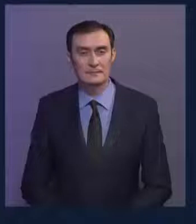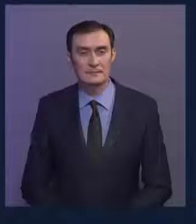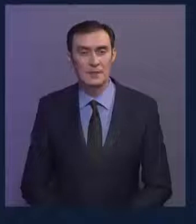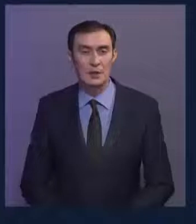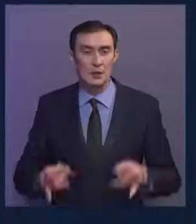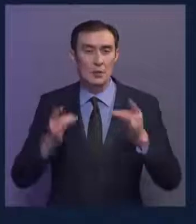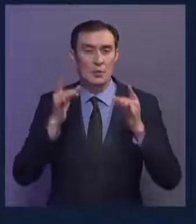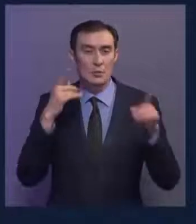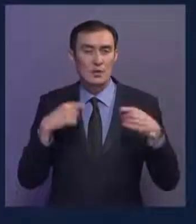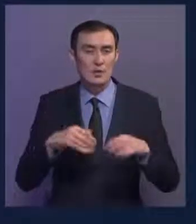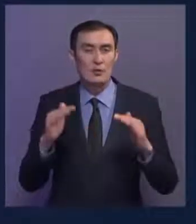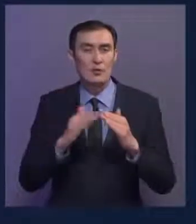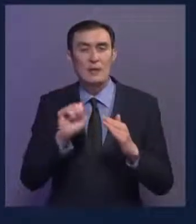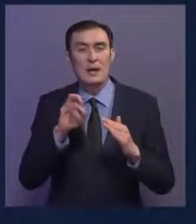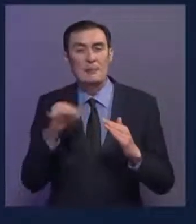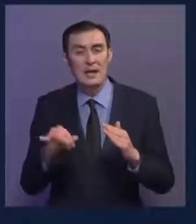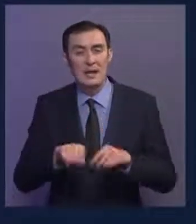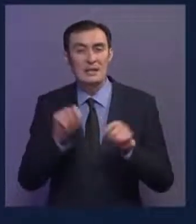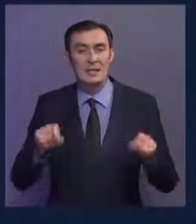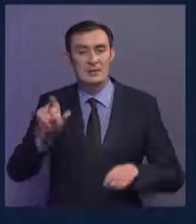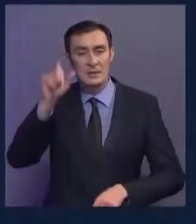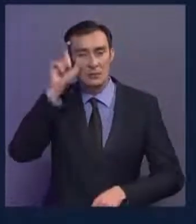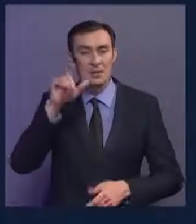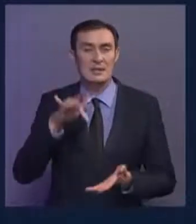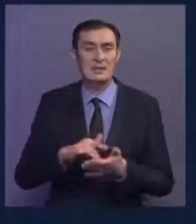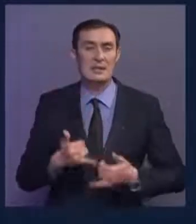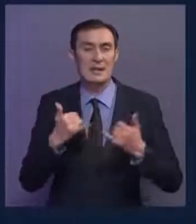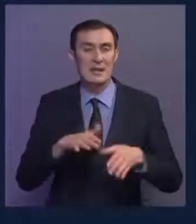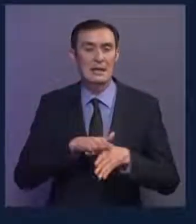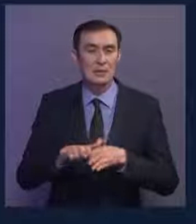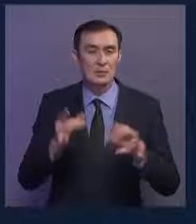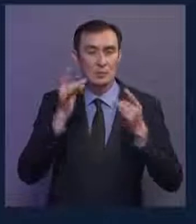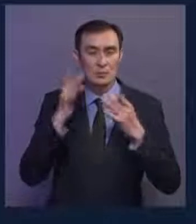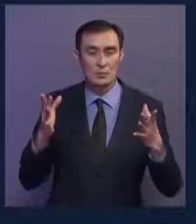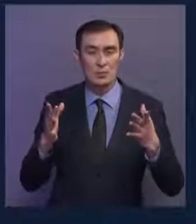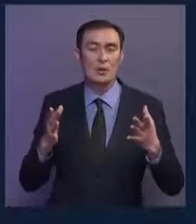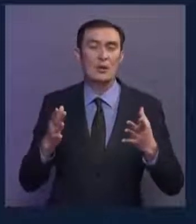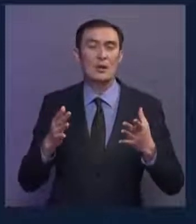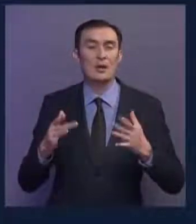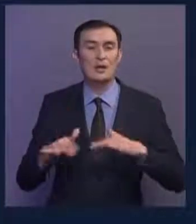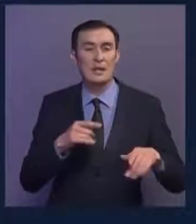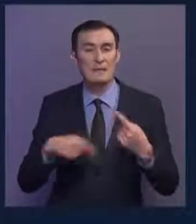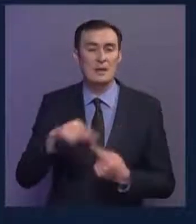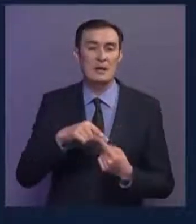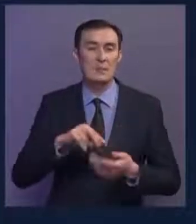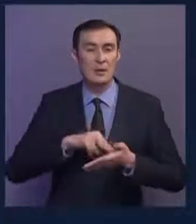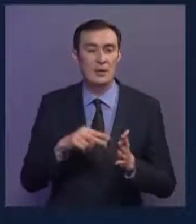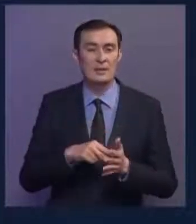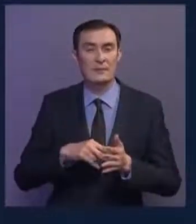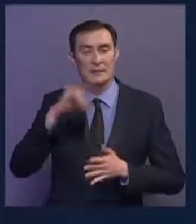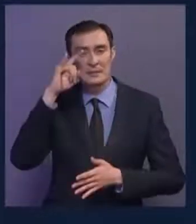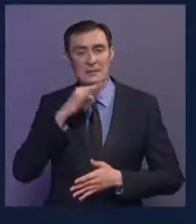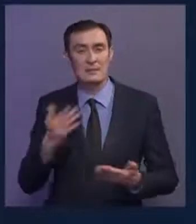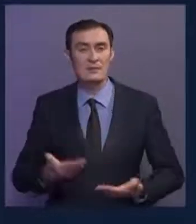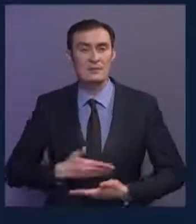культурно-деловой дом оба и открыли в стамбуле центр предназначен для реализации культурных гуманитарных и деловых проектов соотечественниками